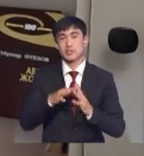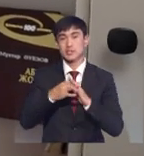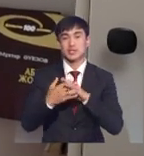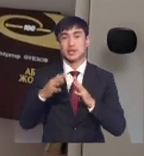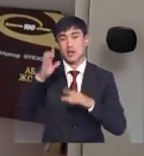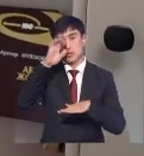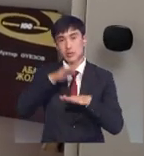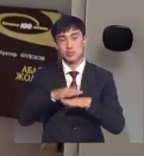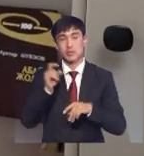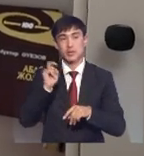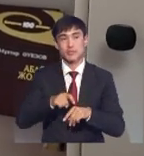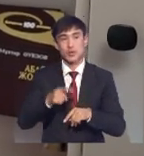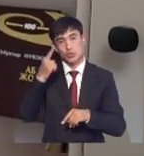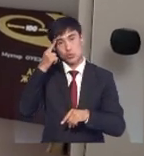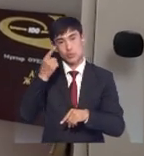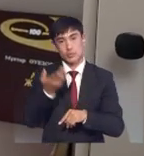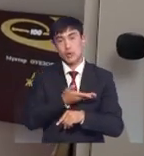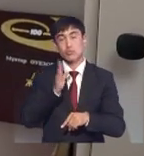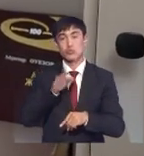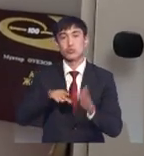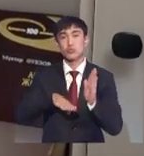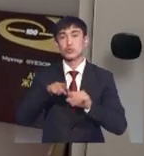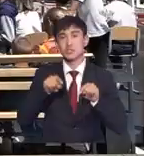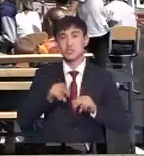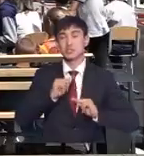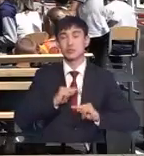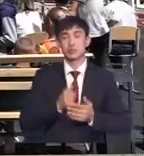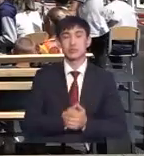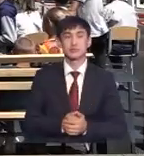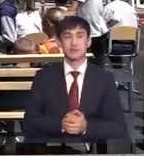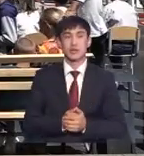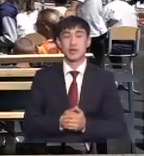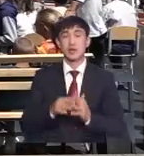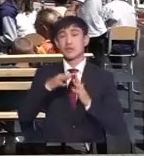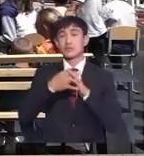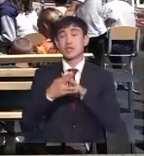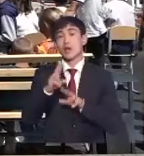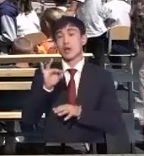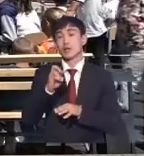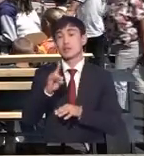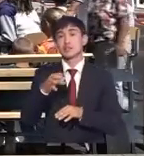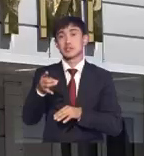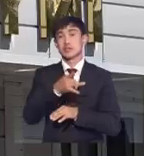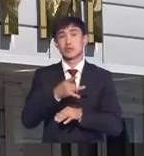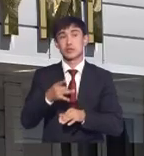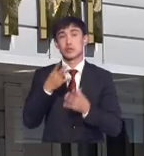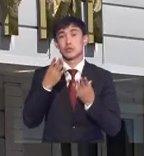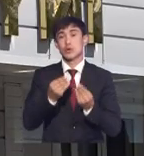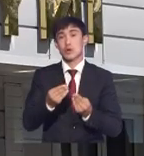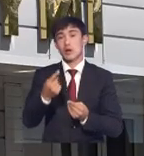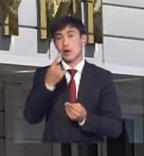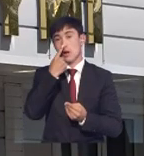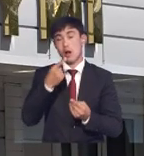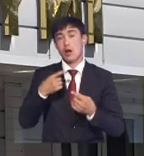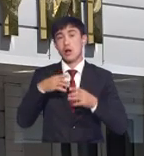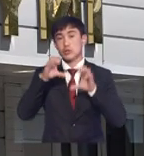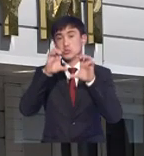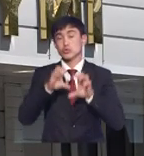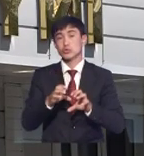акимат. Теперь, думаем, нам будет лучше тут работать. В селе Каратал Ескелдинского района в канун Дня Конституции состоялось еще